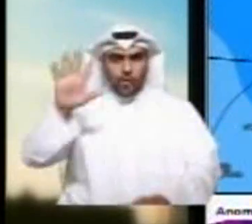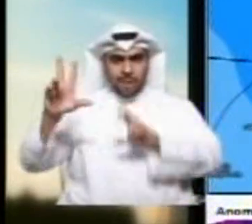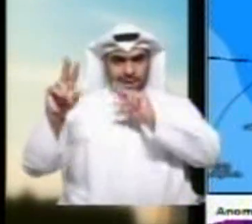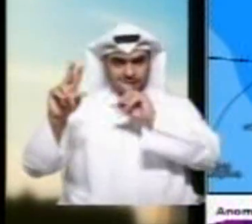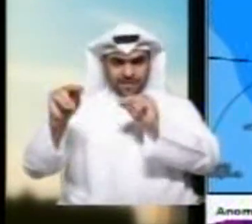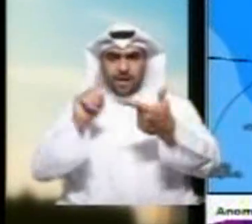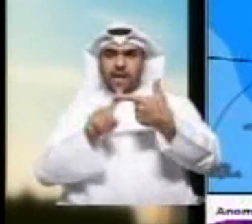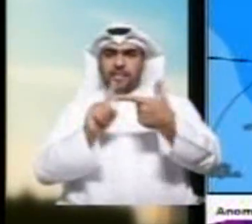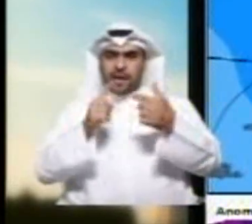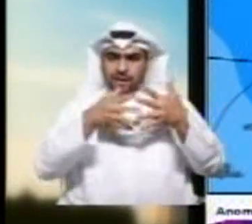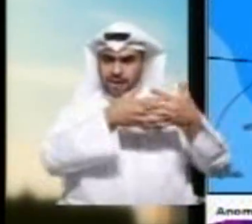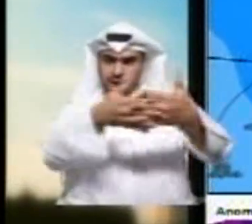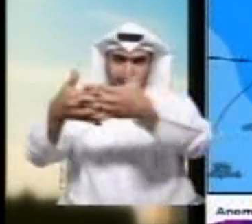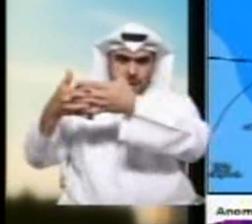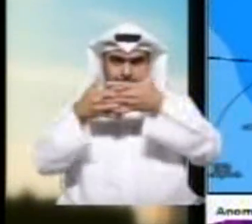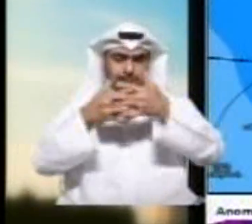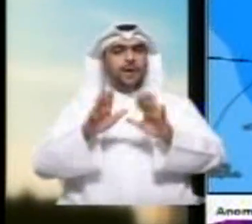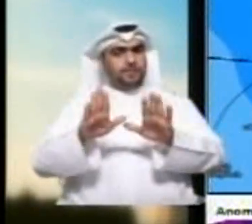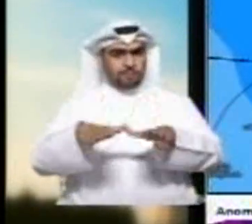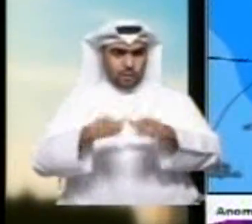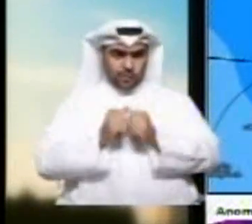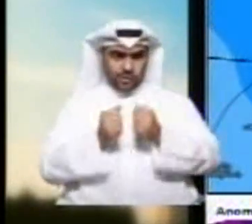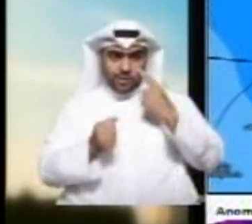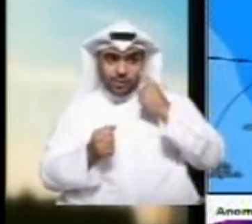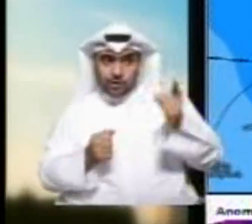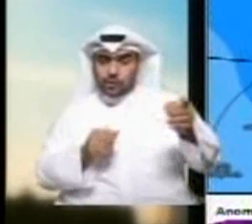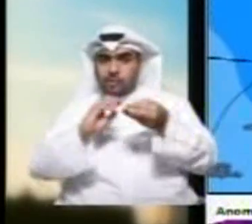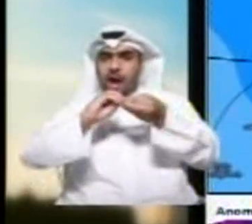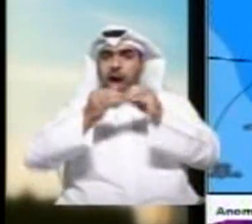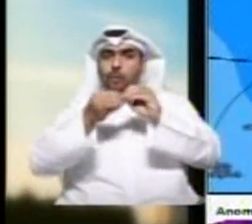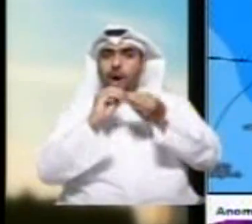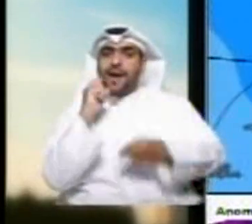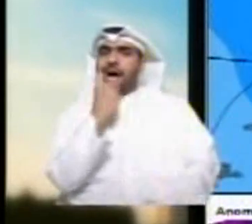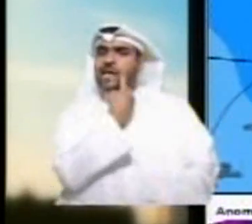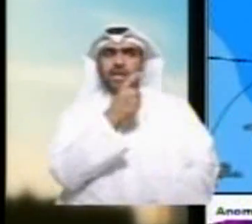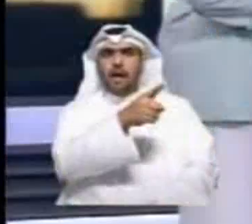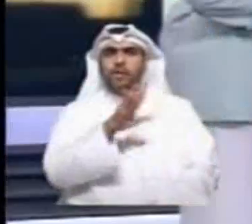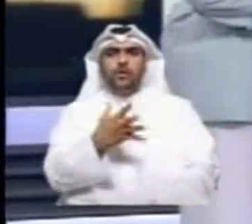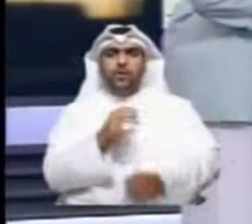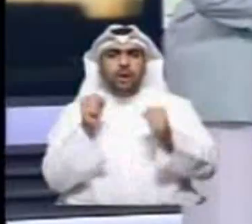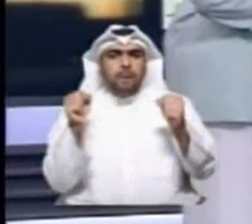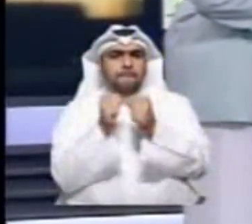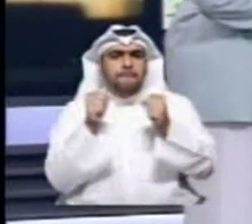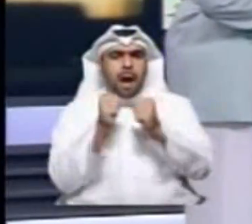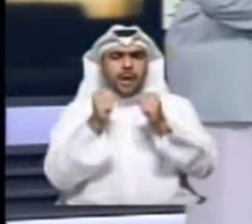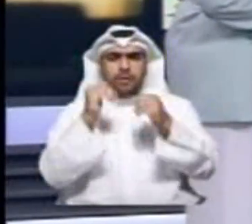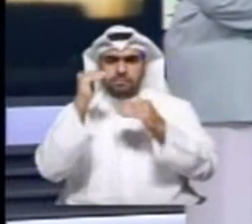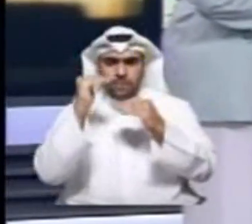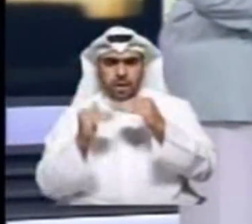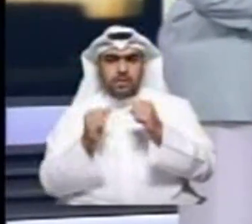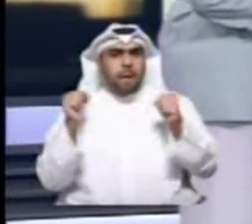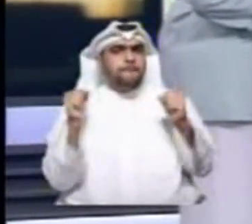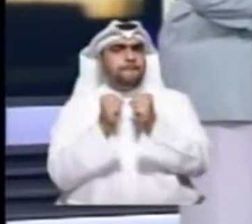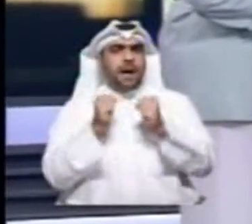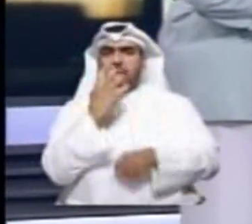هذا الأزرق اللي يبين أن في انخفاض في درجات الحرارة، والنموذج الأوروبي نفس الشيء يعطينا نفس المؤشرات في أن في انخفاض